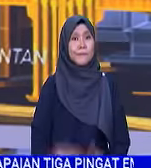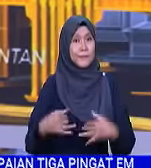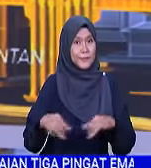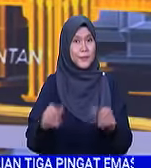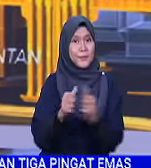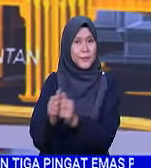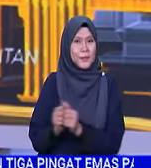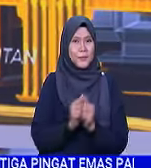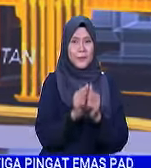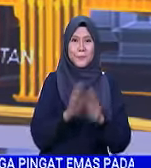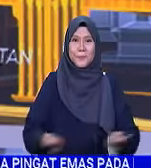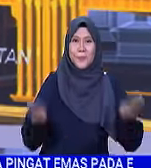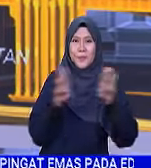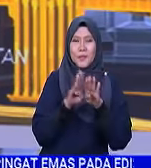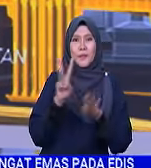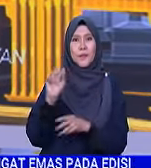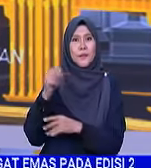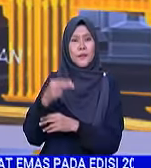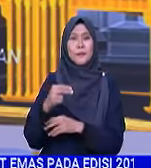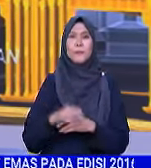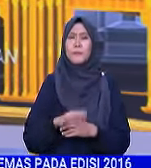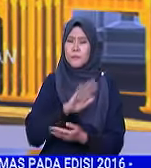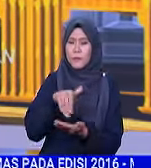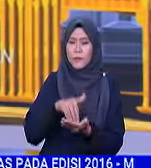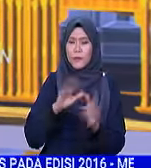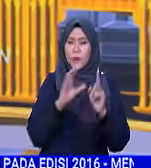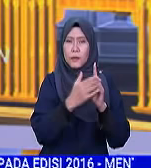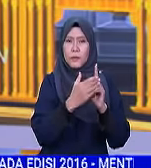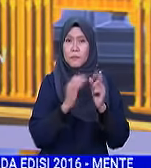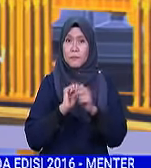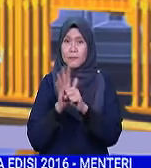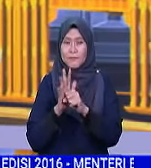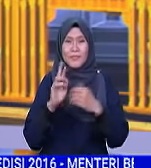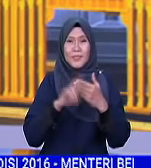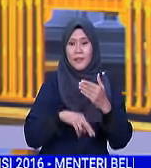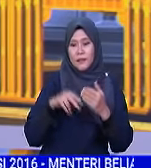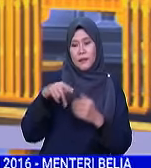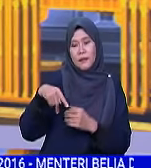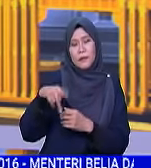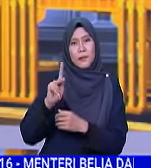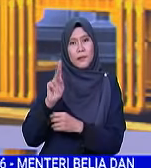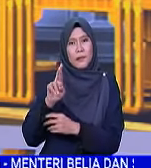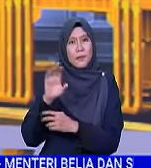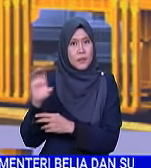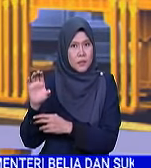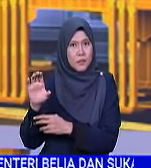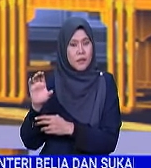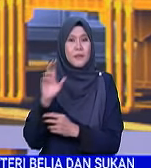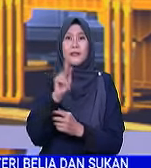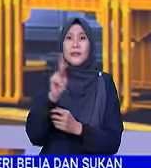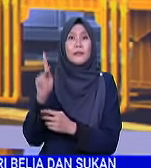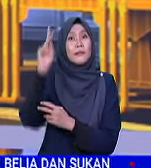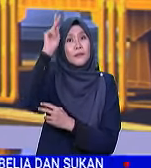Masih bersama berita wilayah. Pusat Kuarantin dan Rawatan COVID-19 Berisiko Rendah PKRC Dewan Jubli Perak di Kota